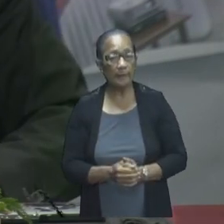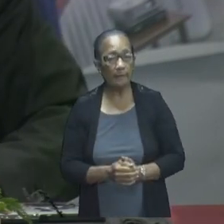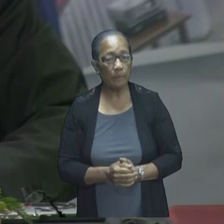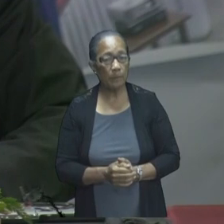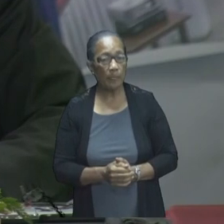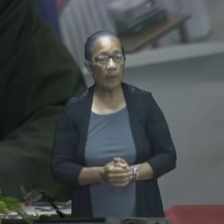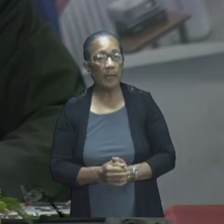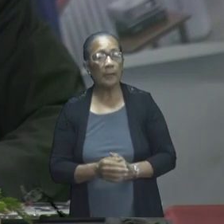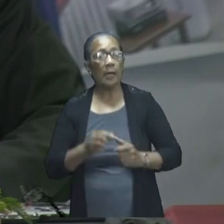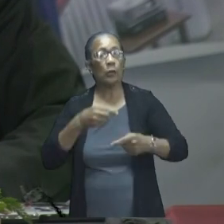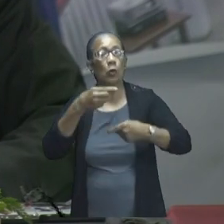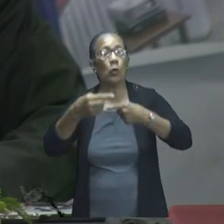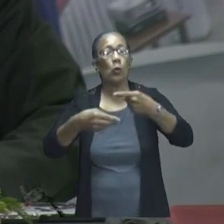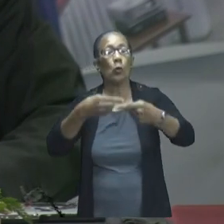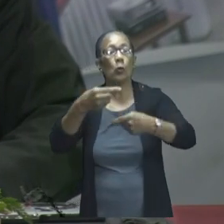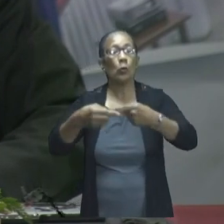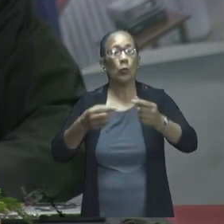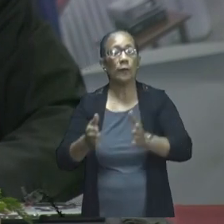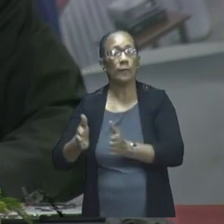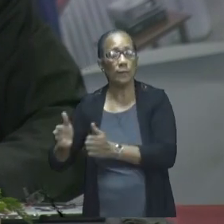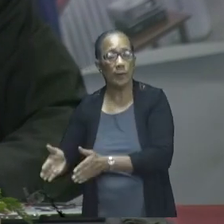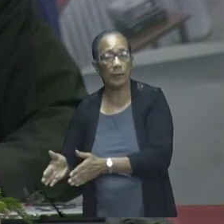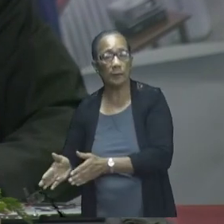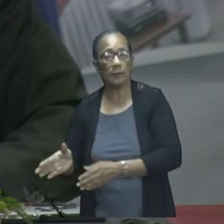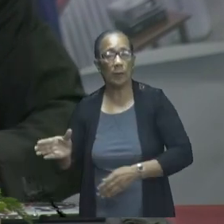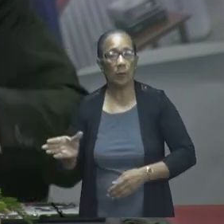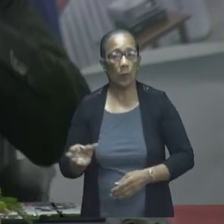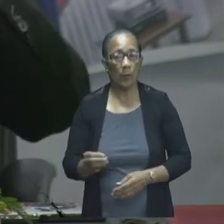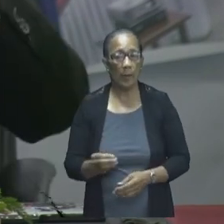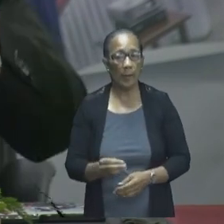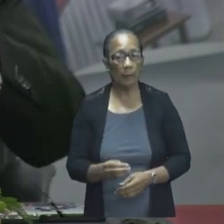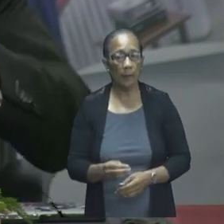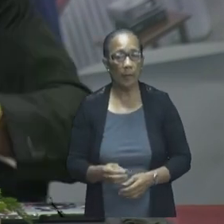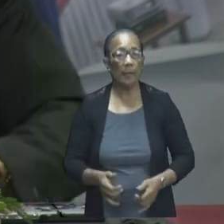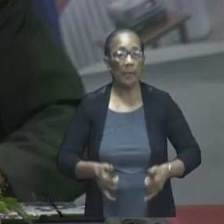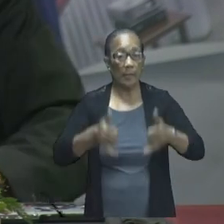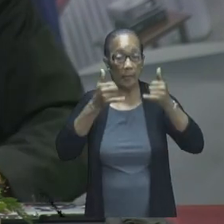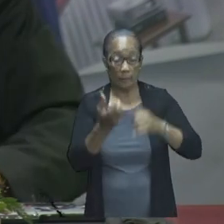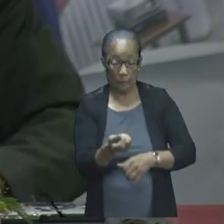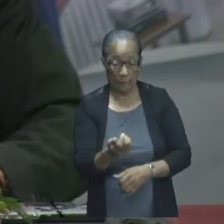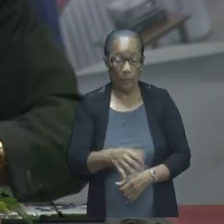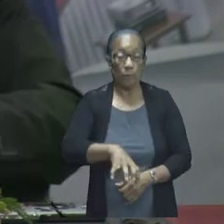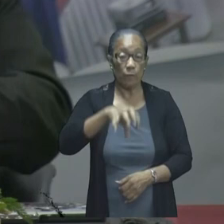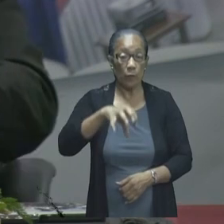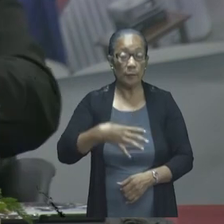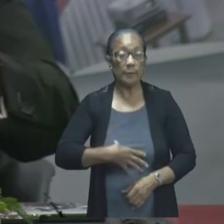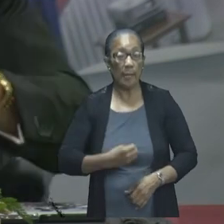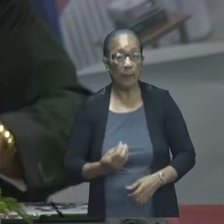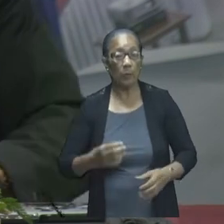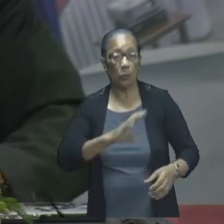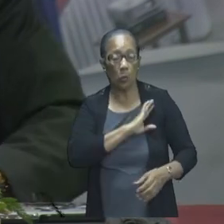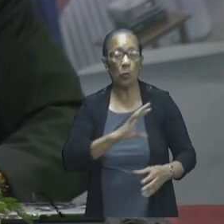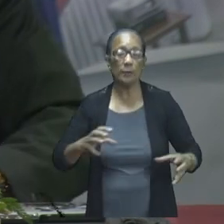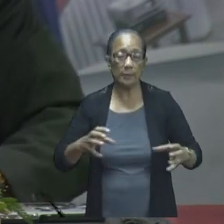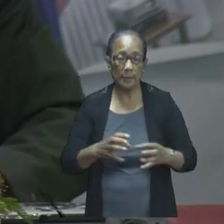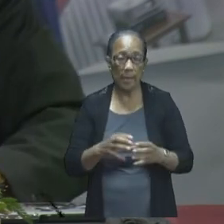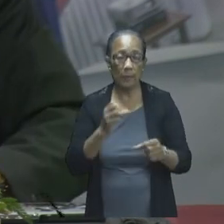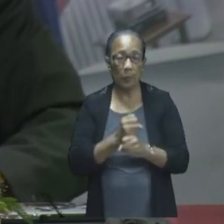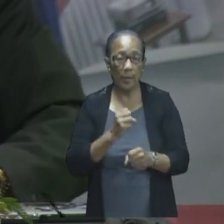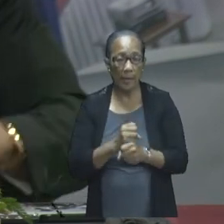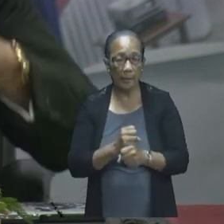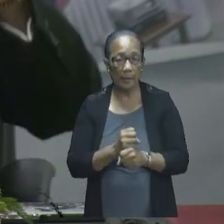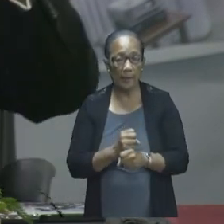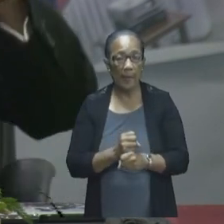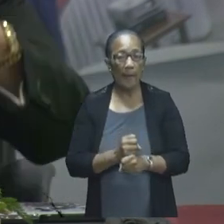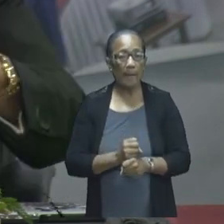groeifase waarbij we heel wat volgens in het leven hebben geroepen ook samenwerken met de particuliere sector